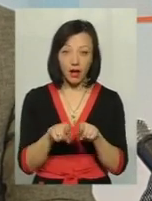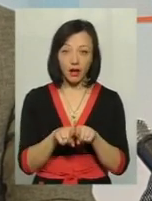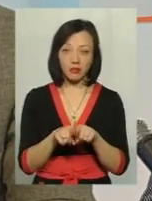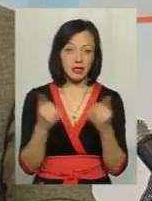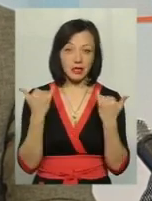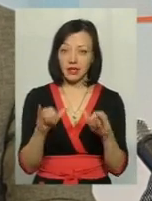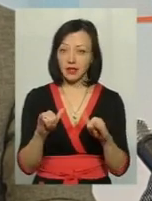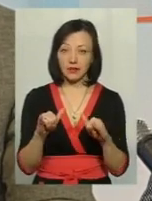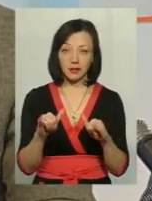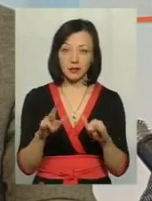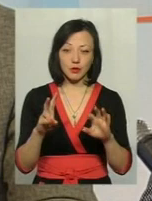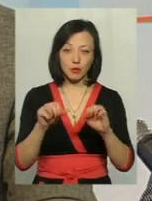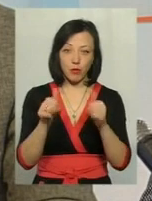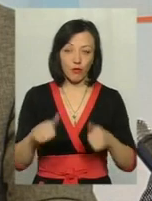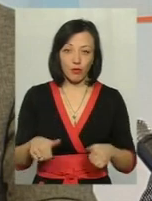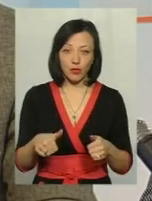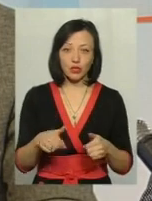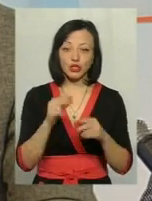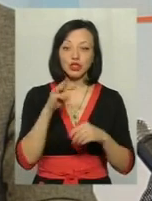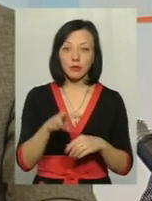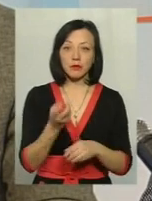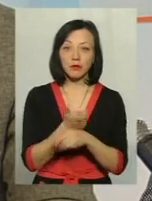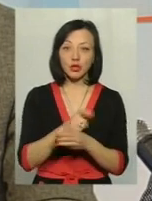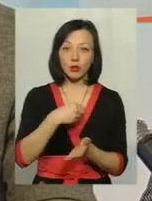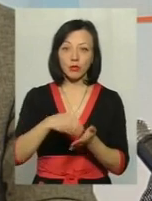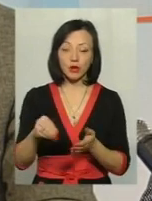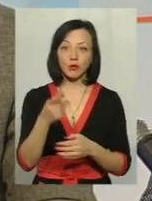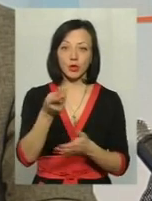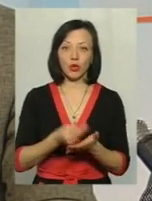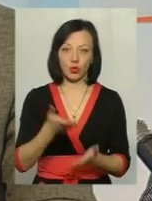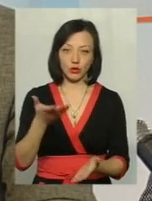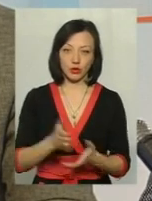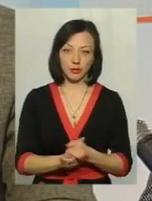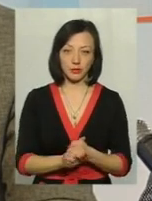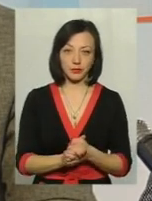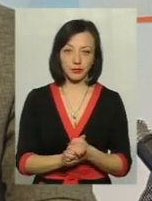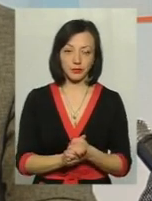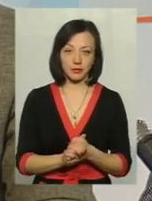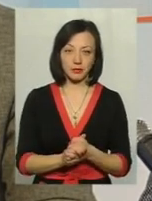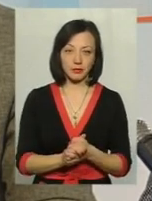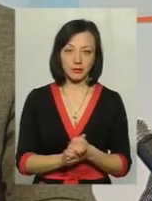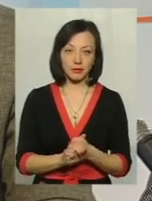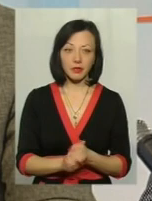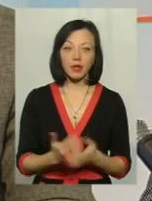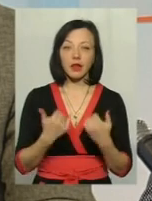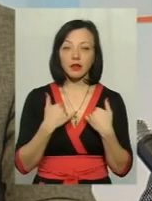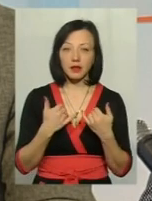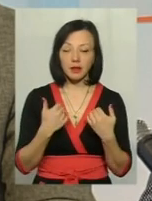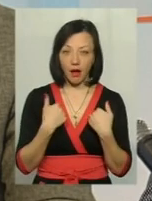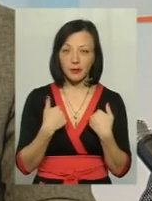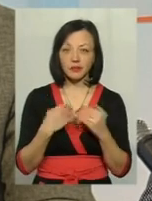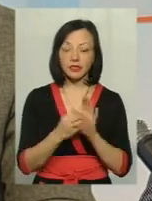якось дивним неринковим способом формується. Чим більше ти купуєш, тим воно для тебе дорожче. От. Нам